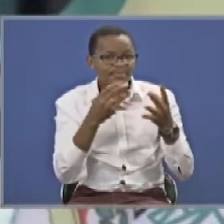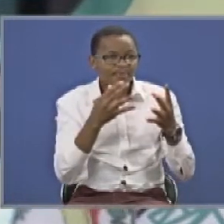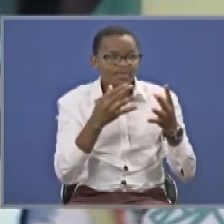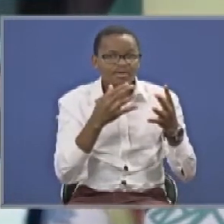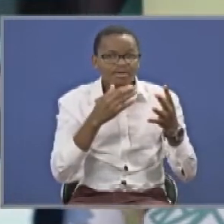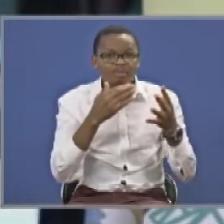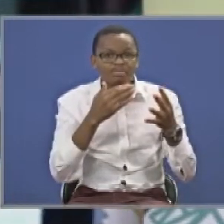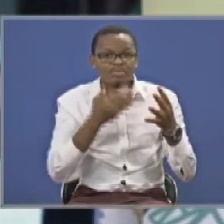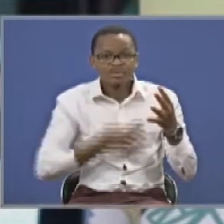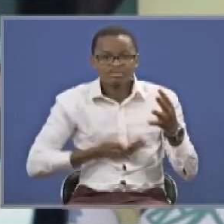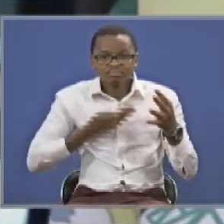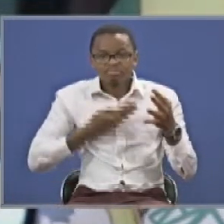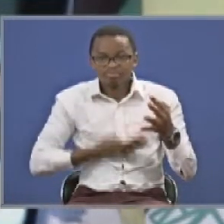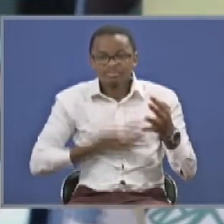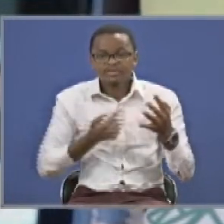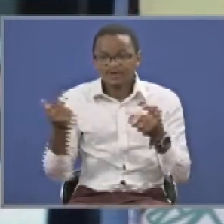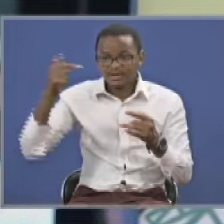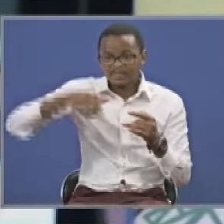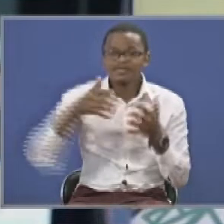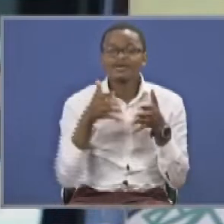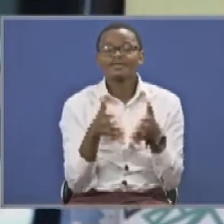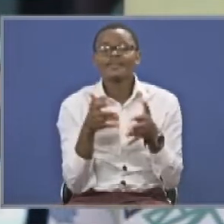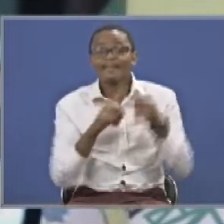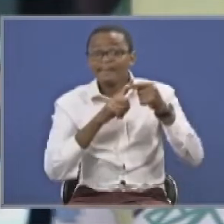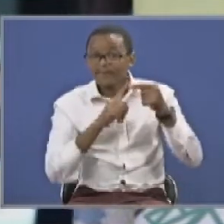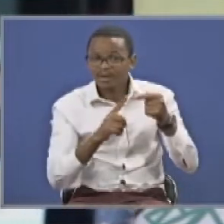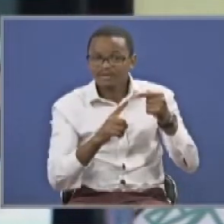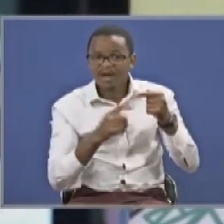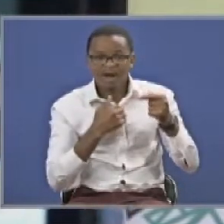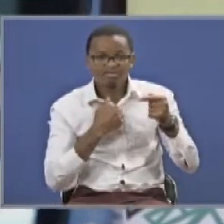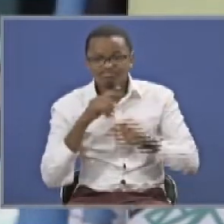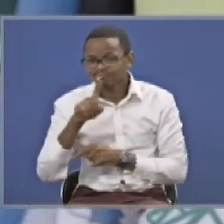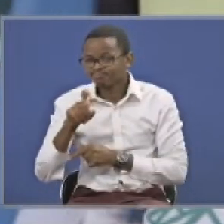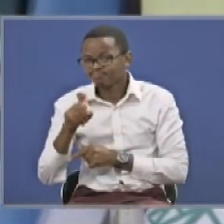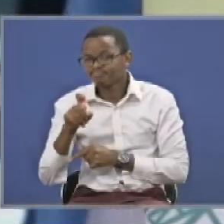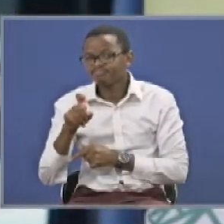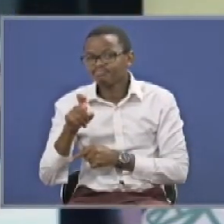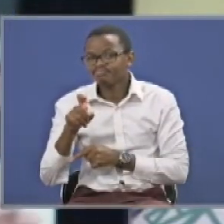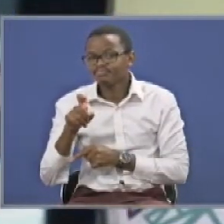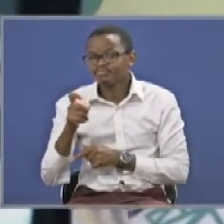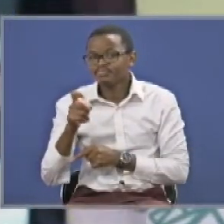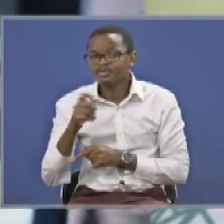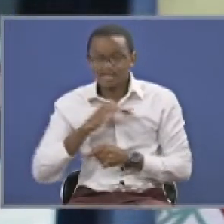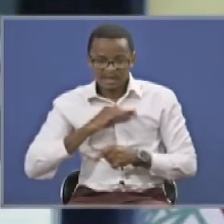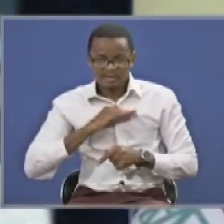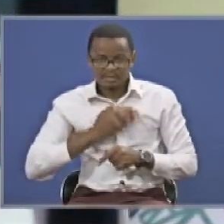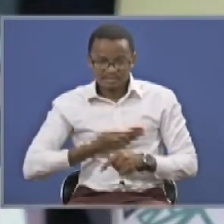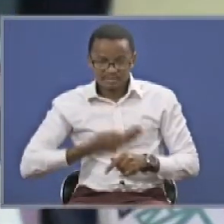haezi pumua, ndio anakimbizwa hapo. Lakini mtu mwenye virusi tu na anapumua